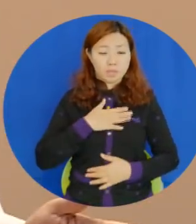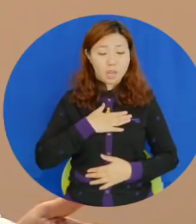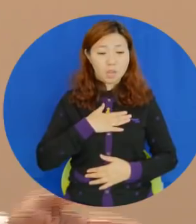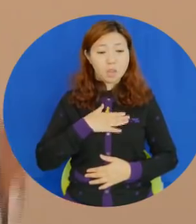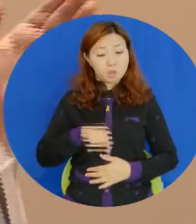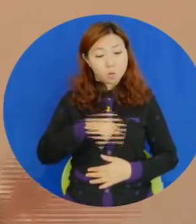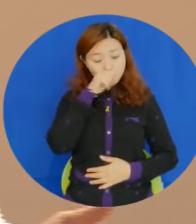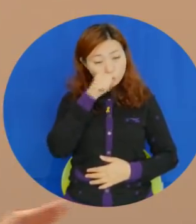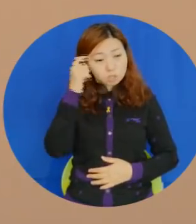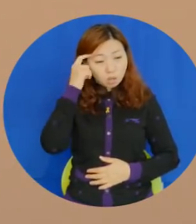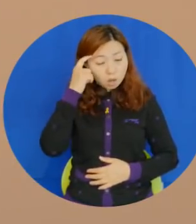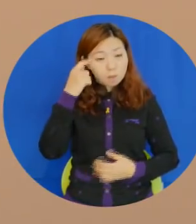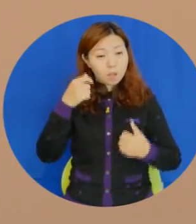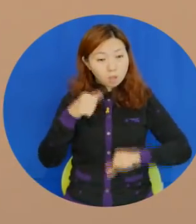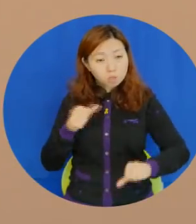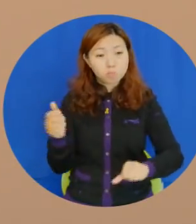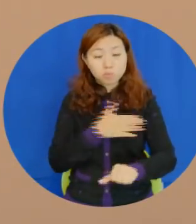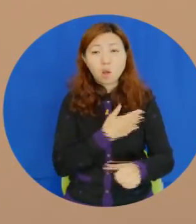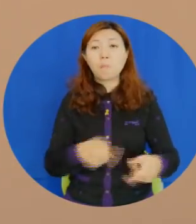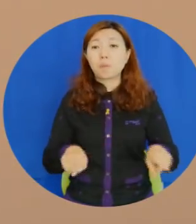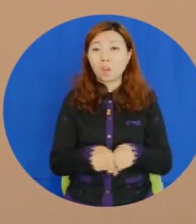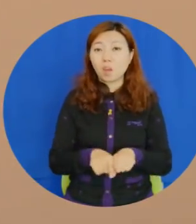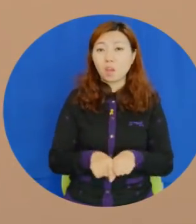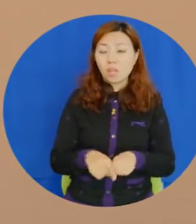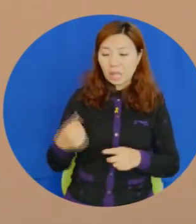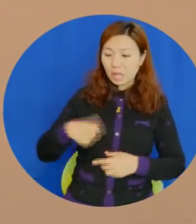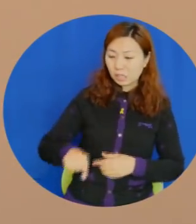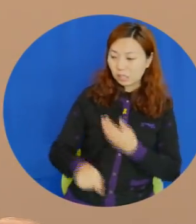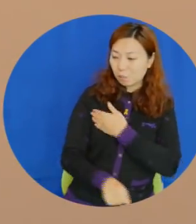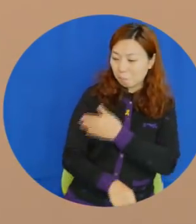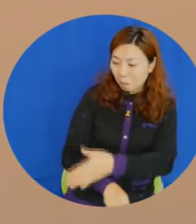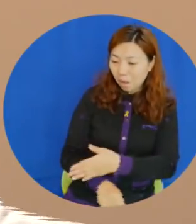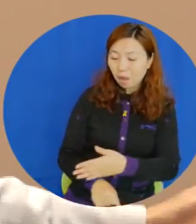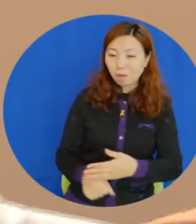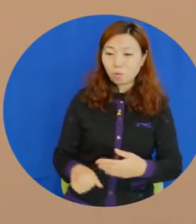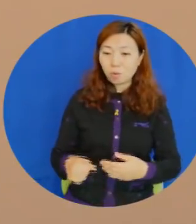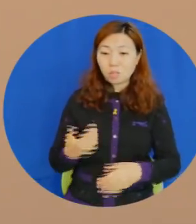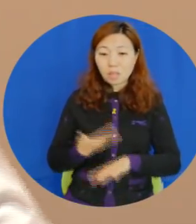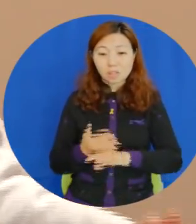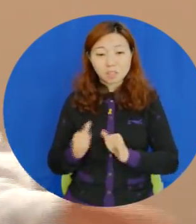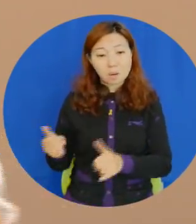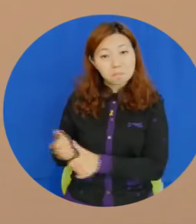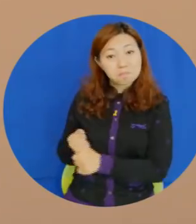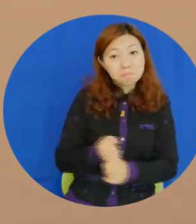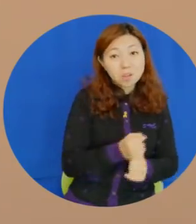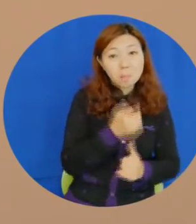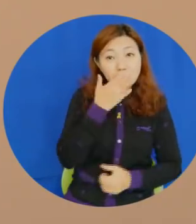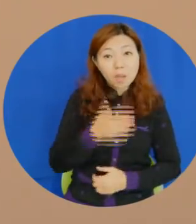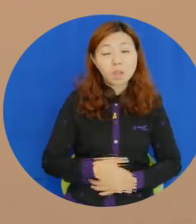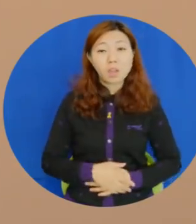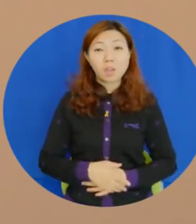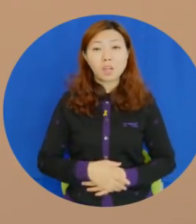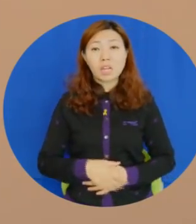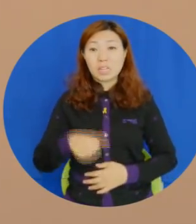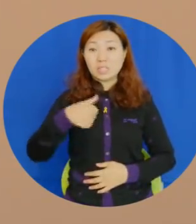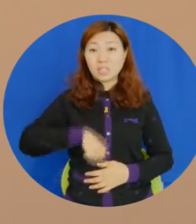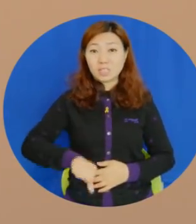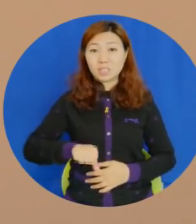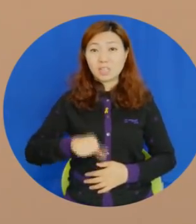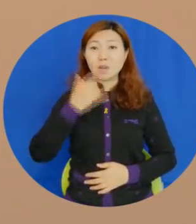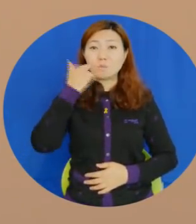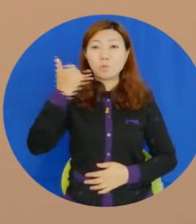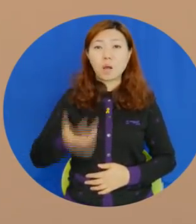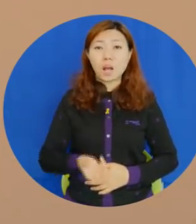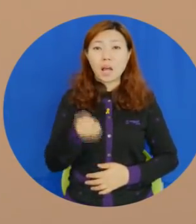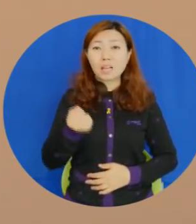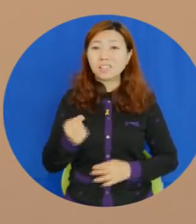게 내가 좋다고 생각하면 내 아들부터 이렇게 가야지. 자긴 그럼 자기 아들은 빼놓고 딴 사람 데리고 이 일로 갈래? 근데